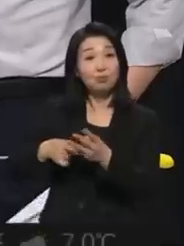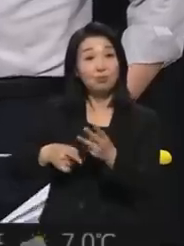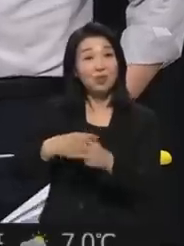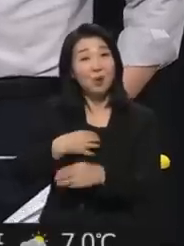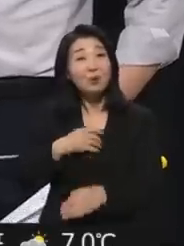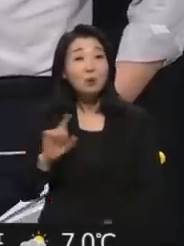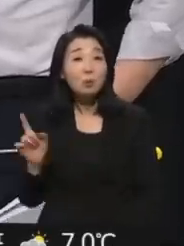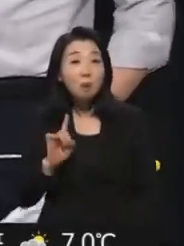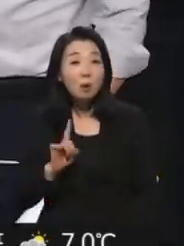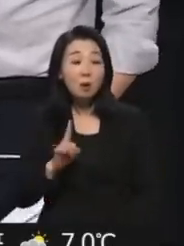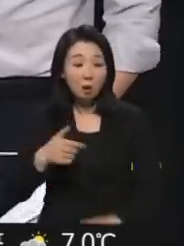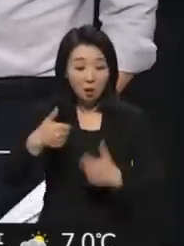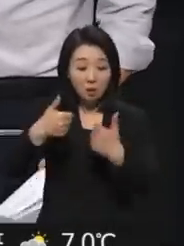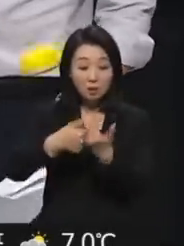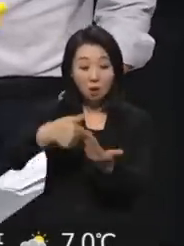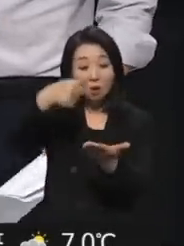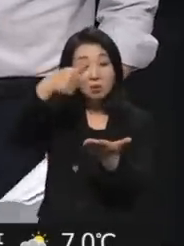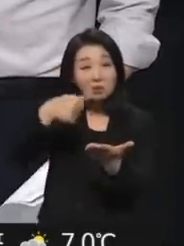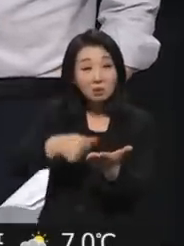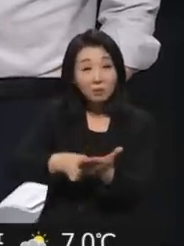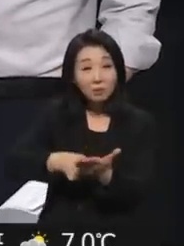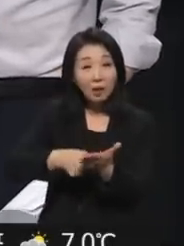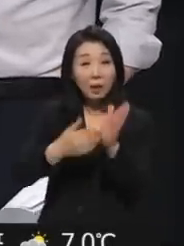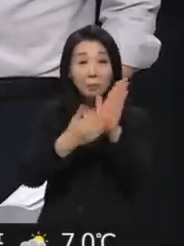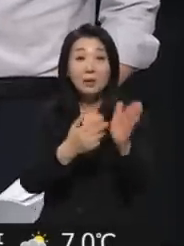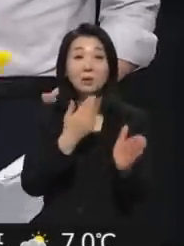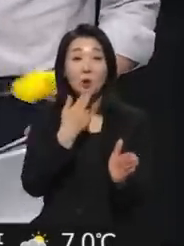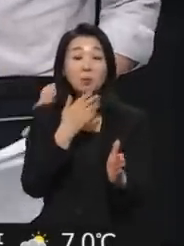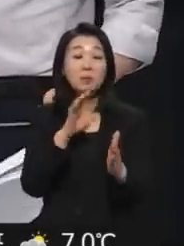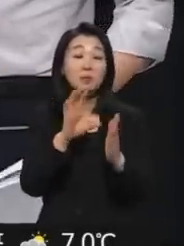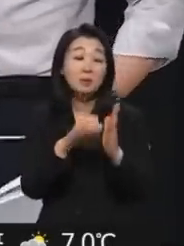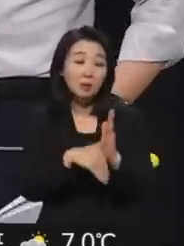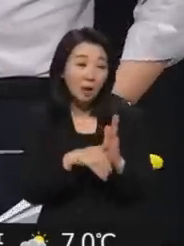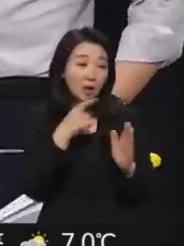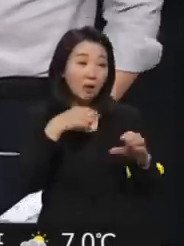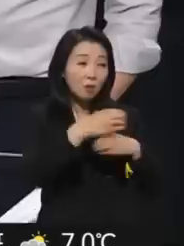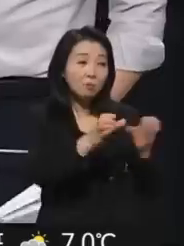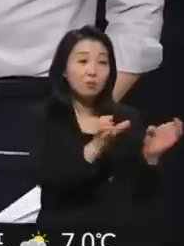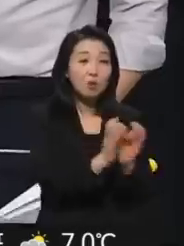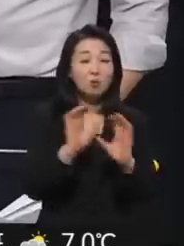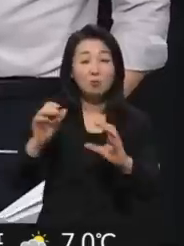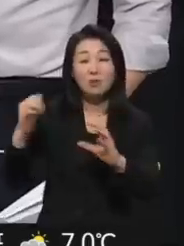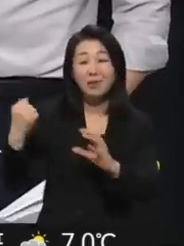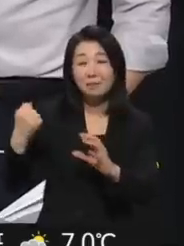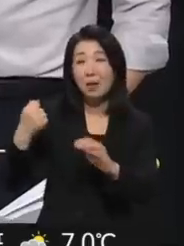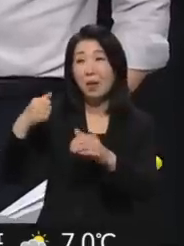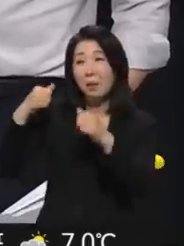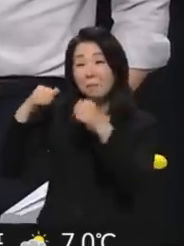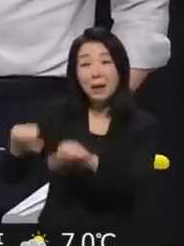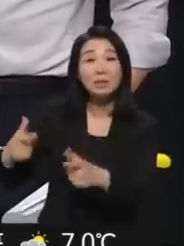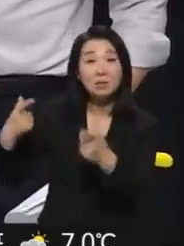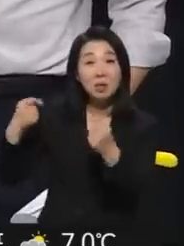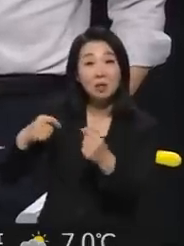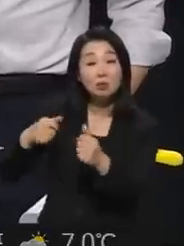역선택 방지 조항이 없을 경우 이 민주당 지지자들이 국민의힘을 가장 망칠 것 같은 후보를 뽑을